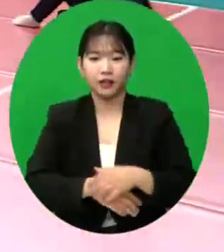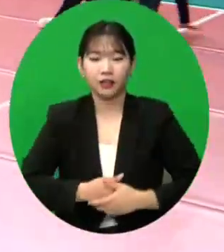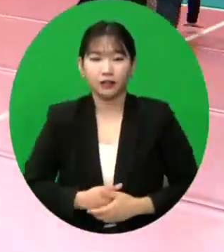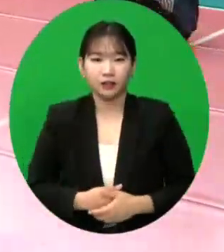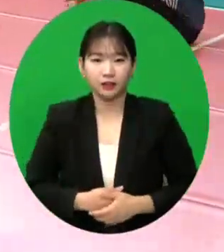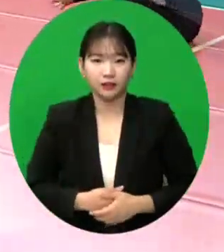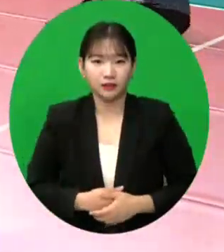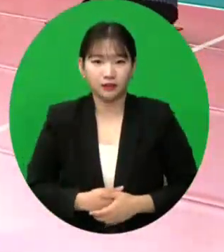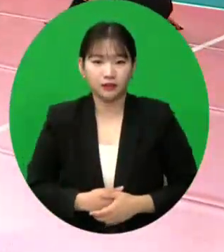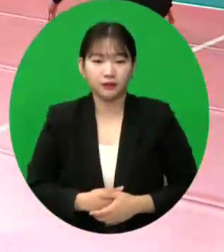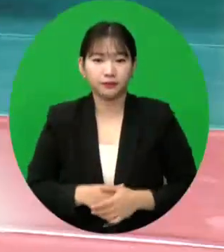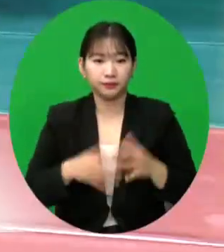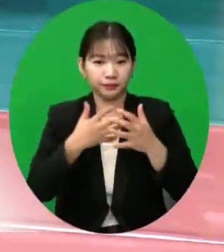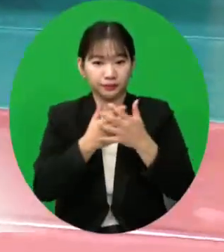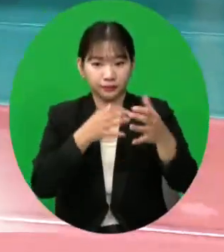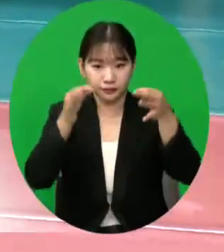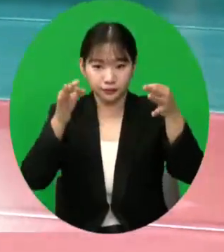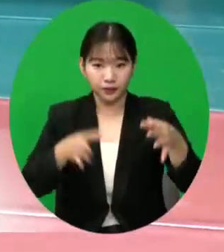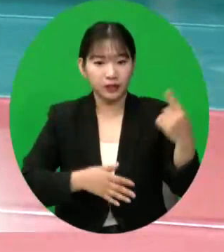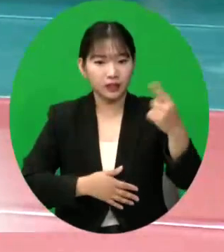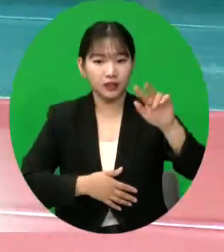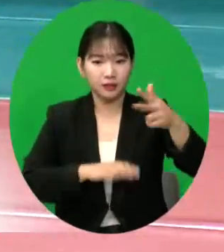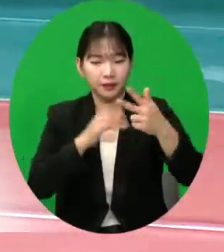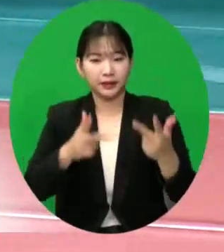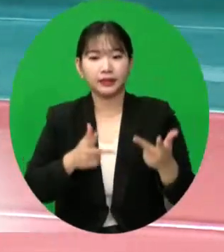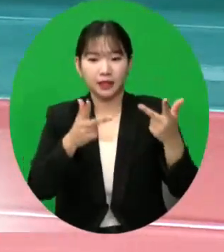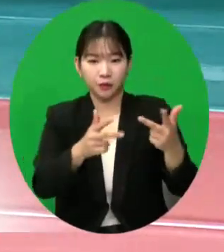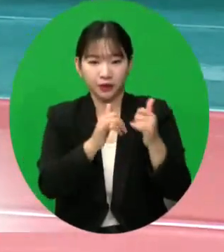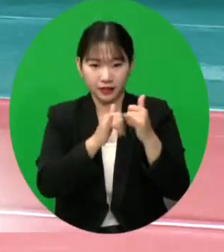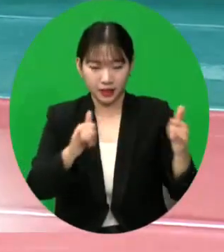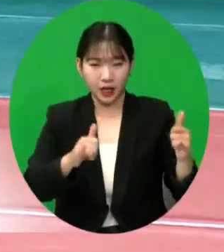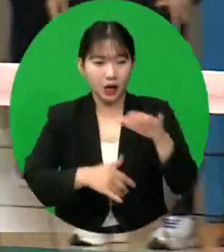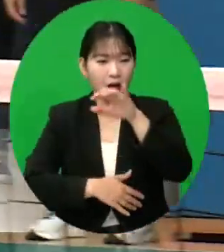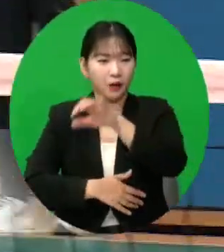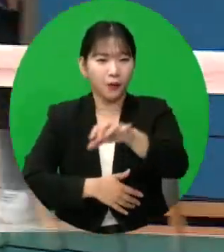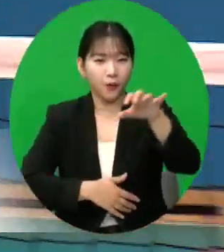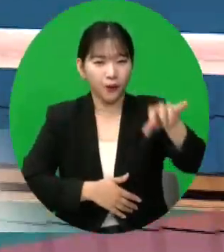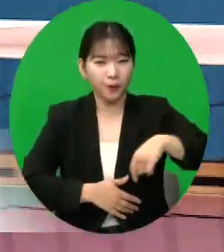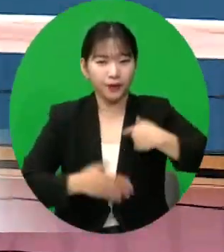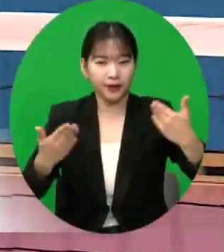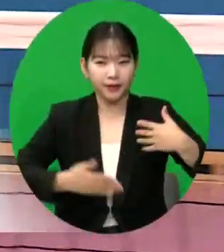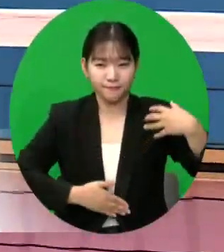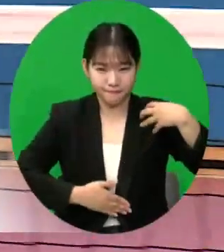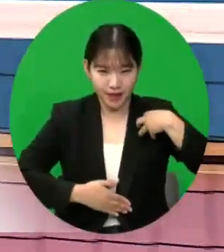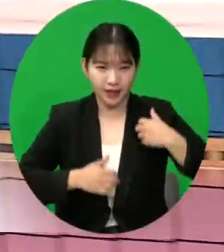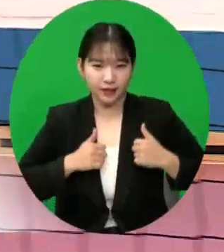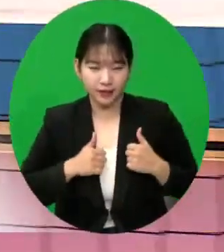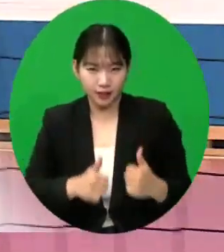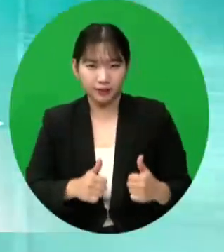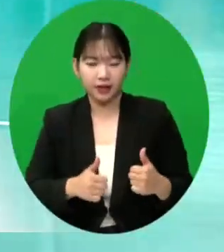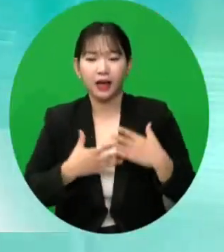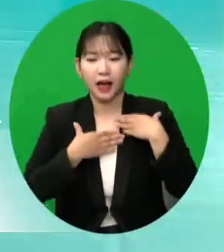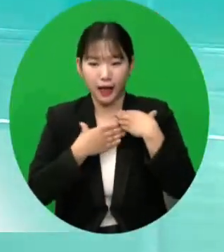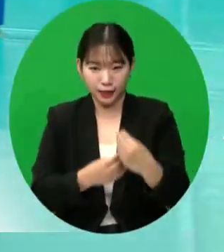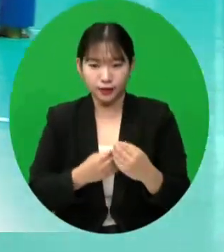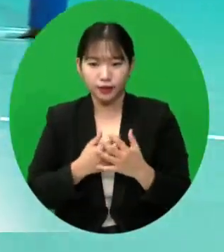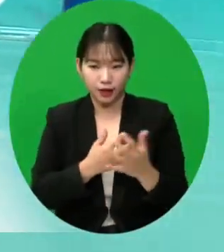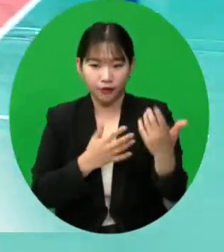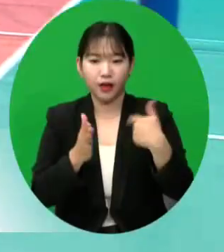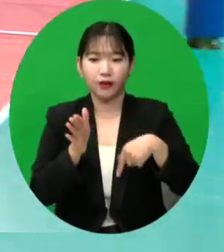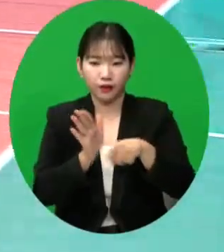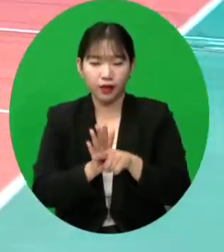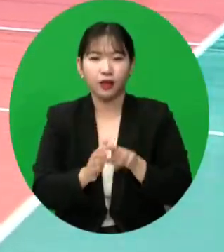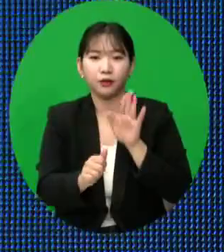전국 장애인 체전 기간 동안 1,700여 명의 자원봉사자들은 곳곳에서 맡은 바 역할을 하며 체전이 안전하게 치러질 수